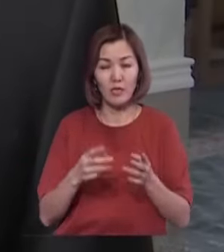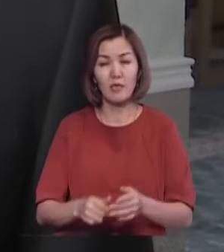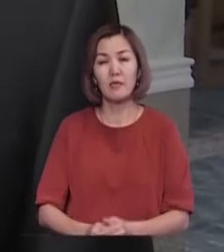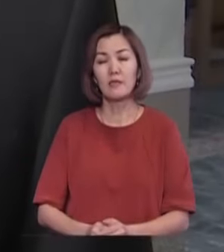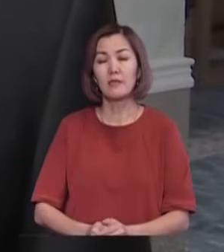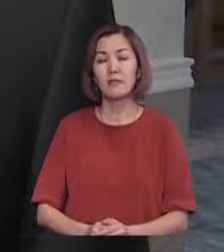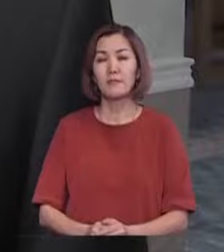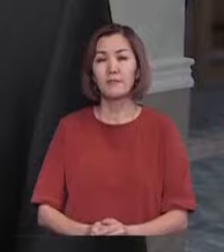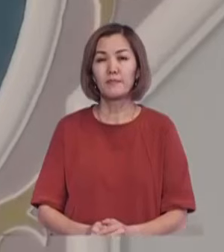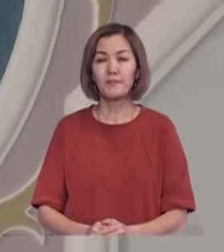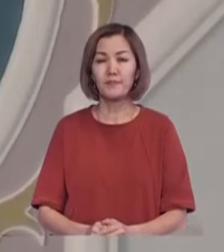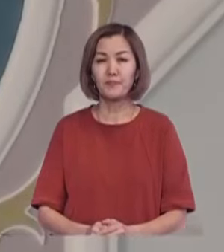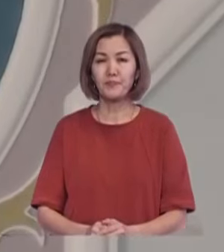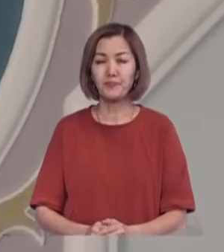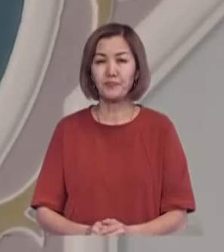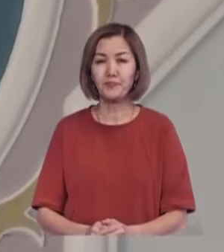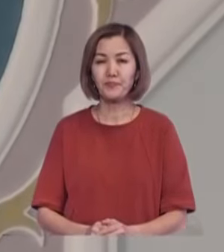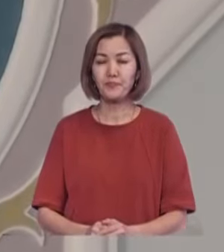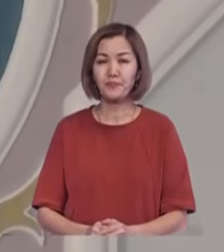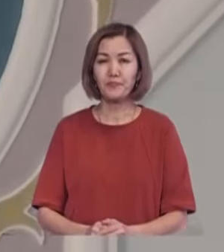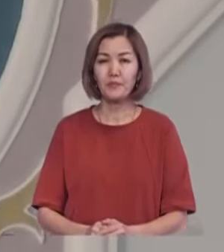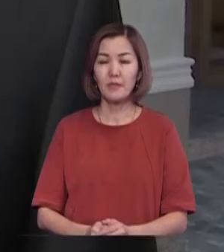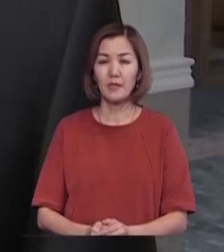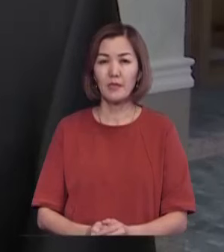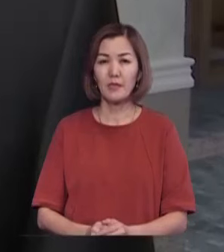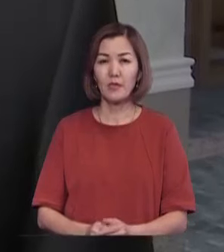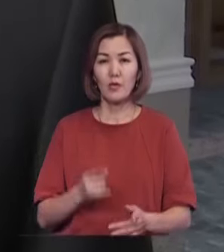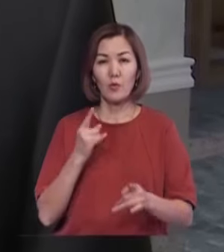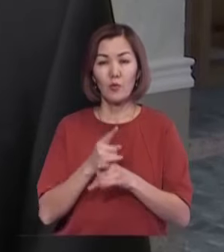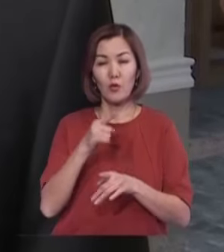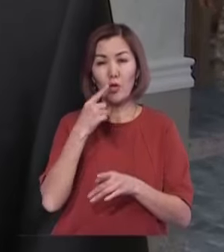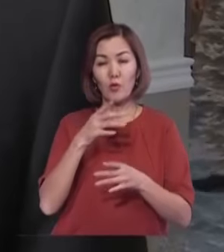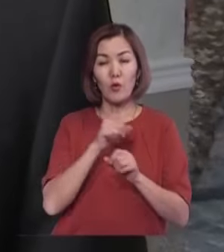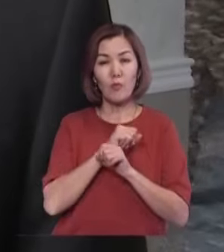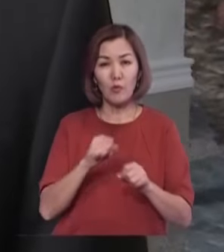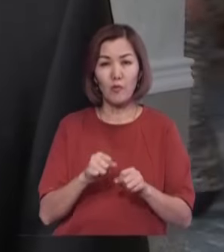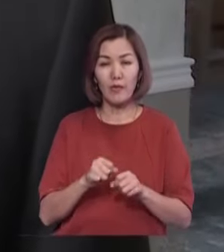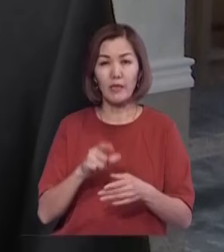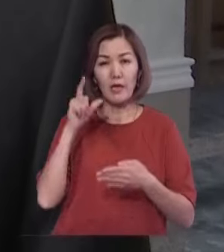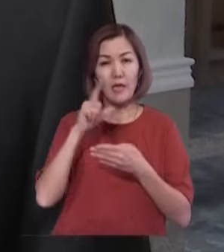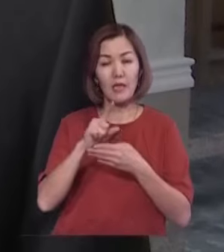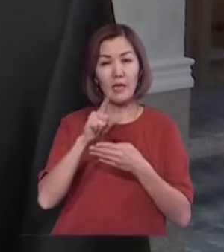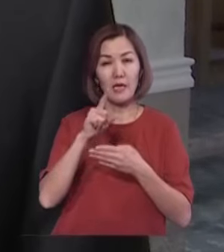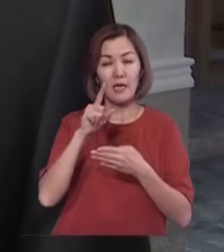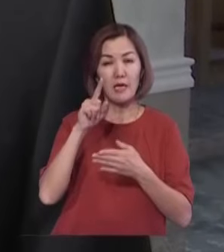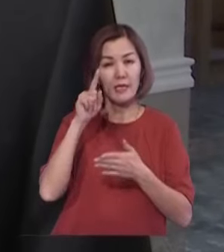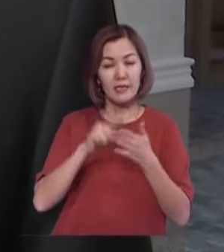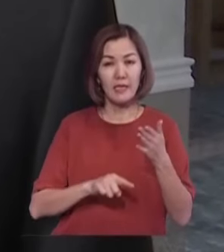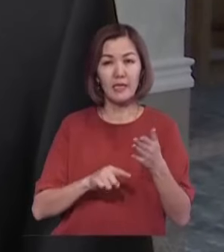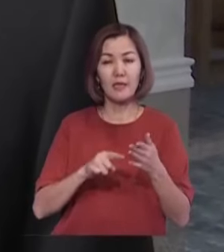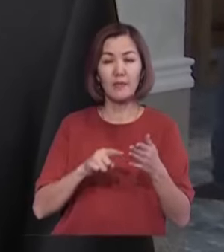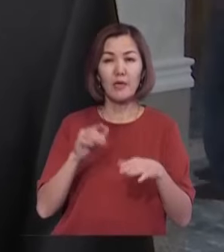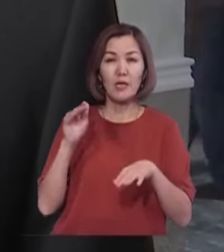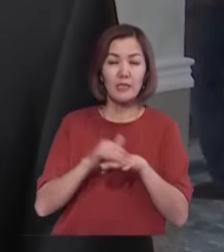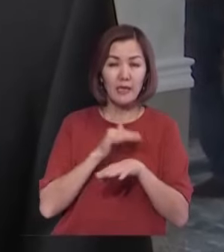Нұр ұшындық өтірік өрге баспас. Аллаға мінәжат қып келіңіздер. Зекет бітір, құдайлық беріңіздер. Бес